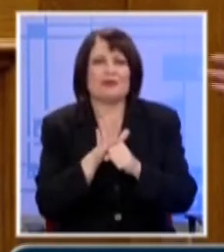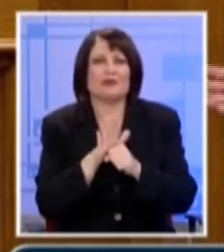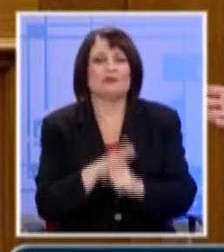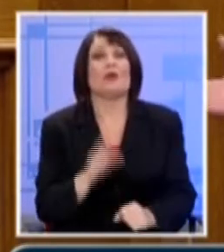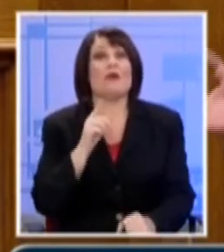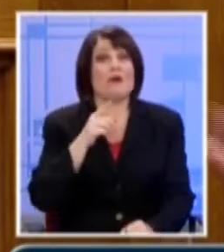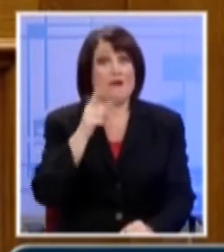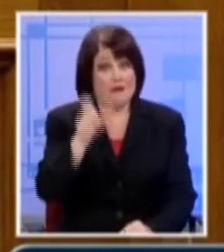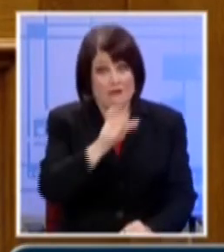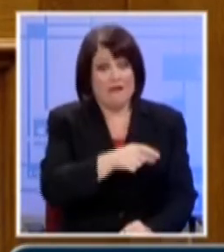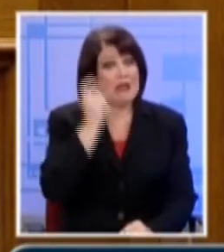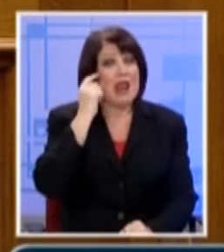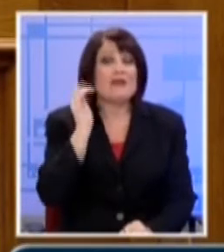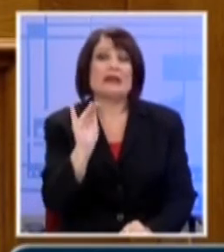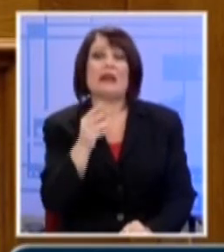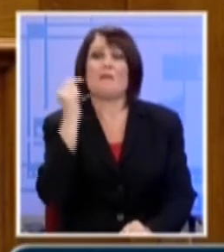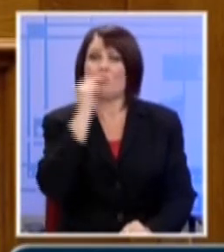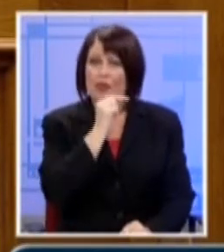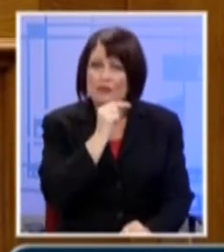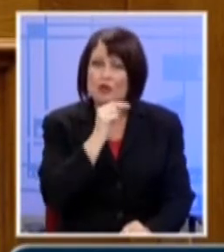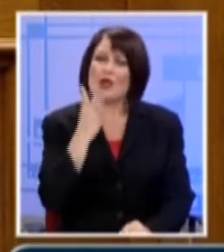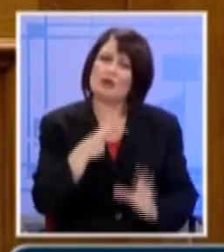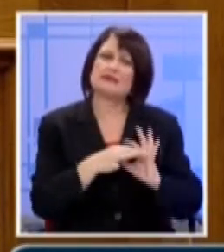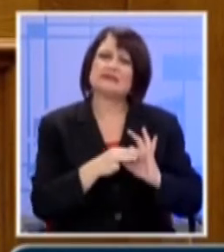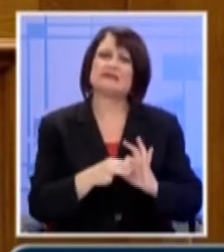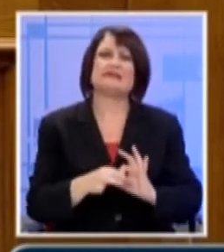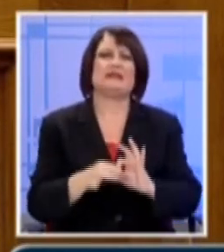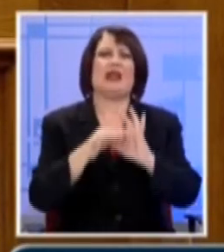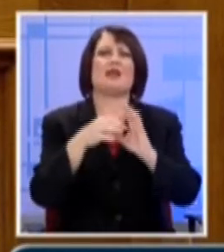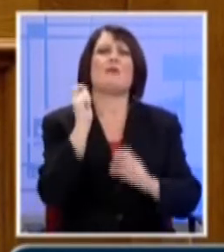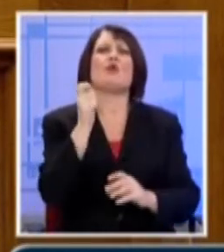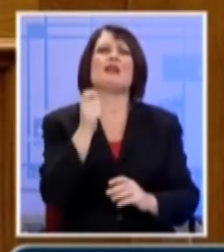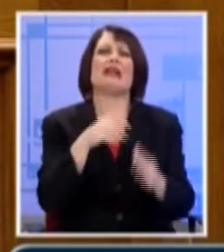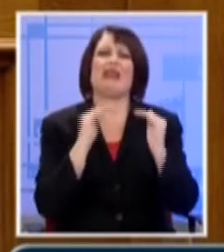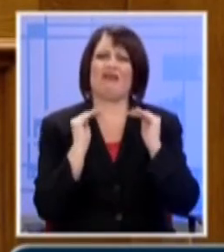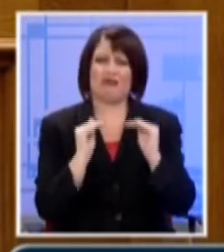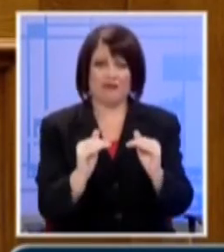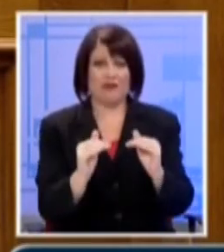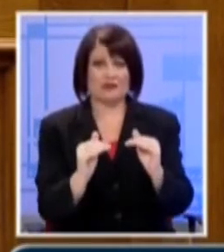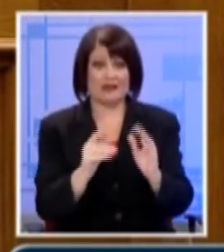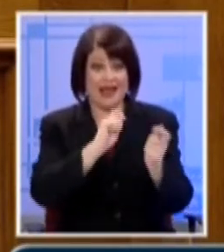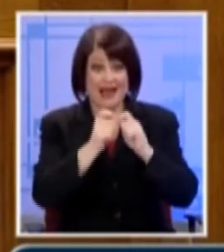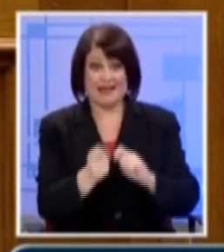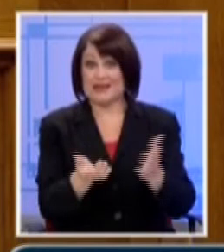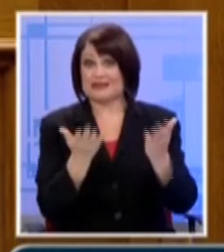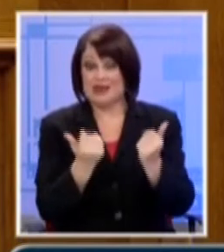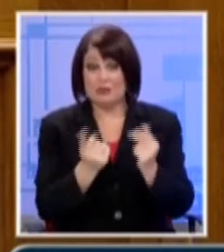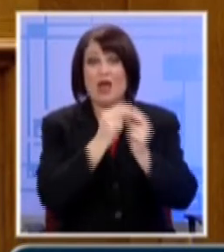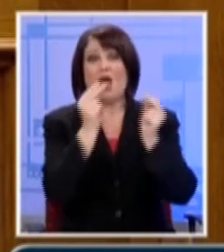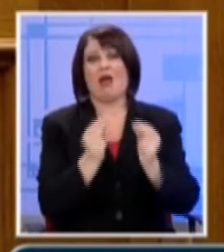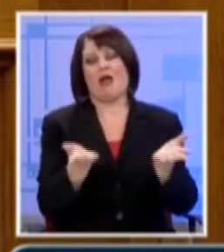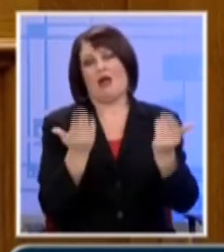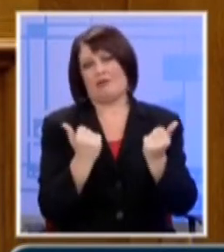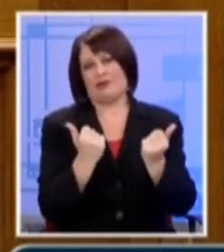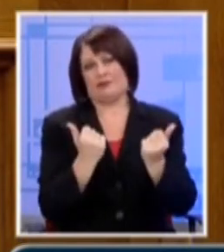αυτονόητο, κύριε Πρωθυπουργέ, πως η συνέχιση της ίδιας πολιτικής, χωρίς αλλαγές, δεν οδηγεί